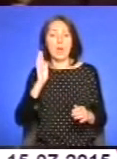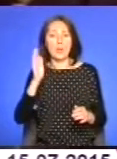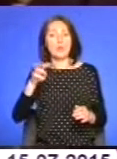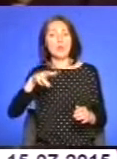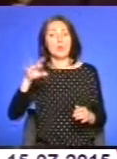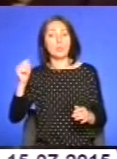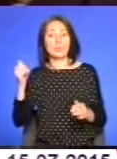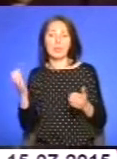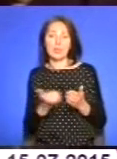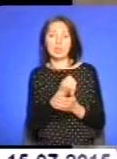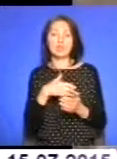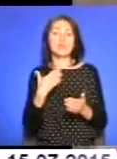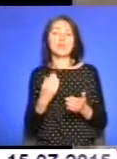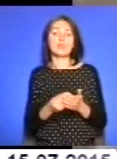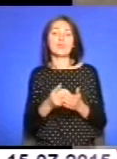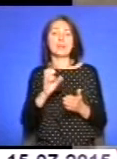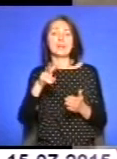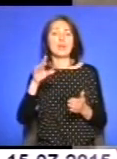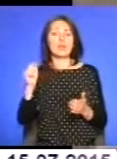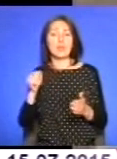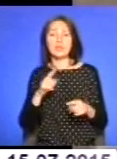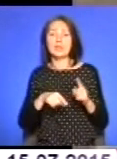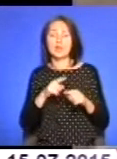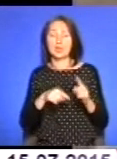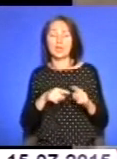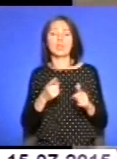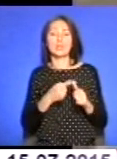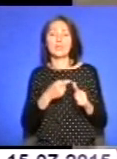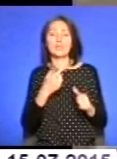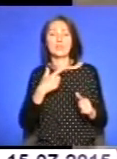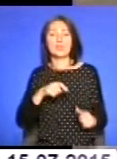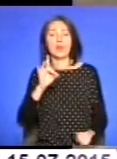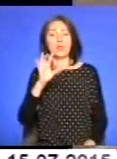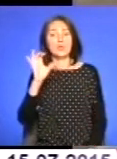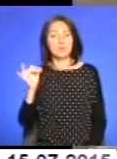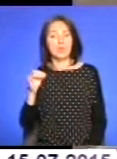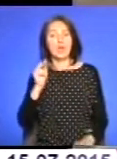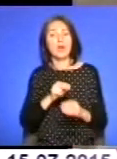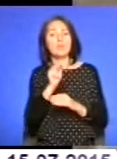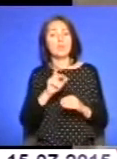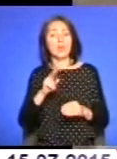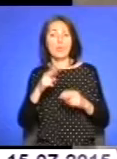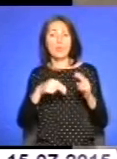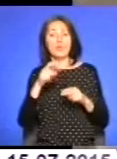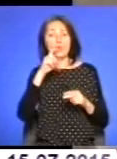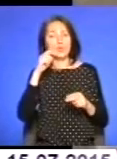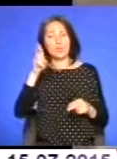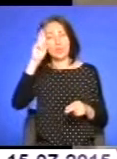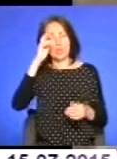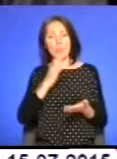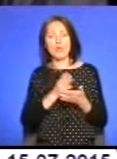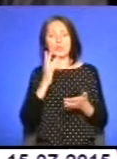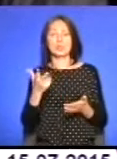гордістю називав себе русином. Пізніше вчив, як будувати свою державу. Маючи 3 докторських ступені – справа, історії та